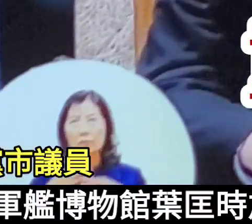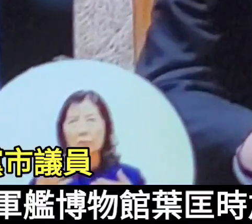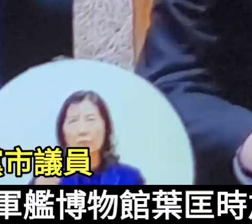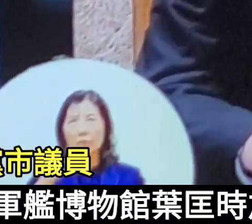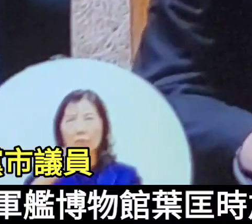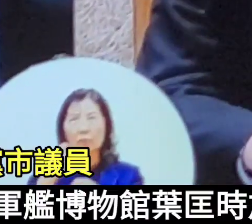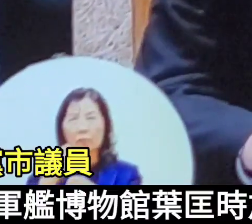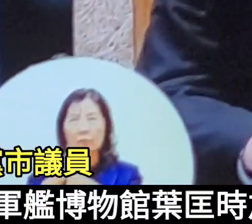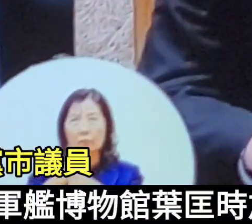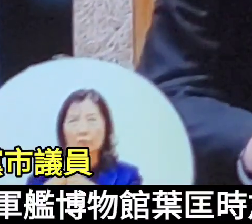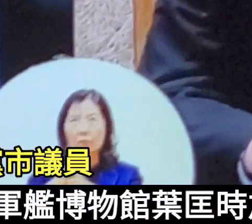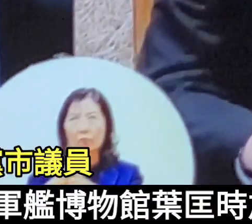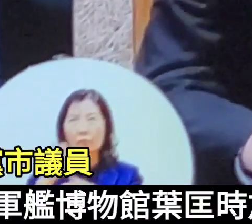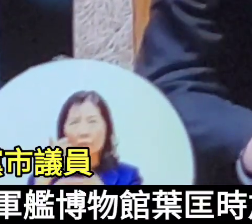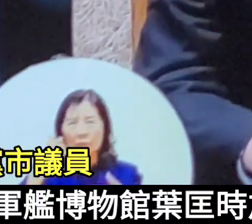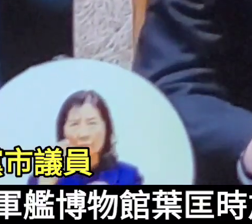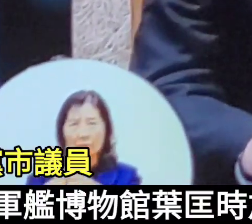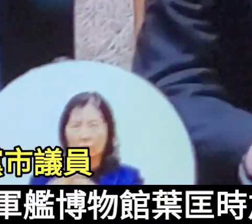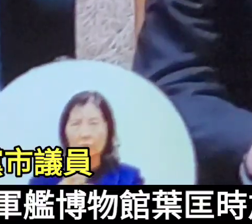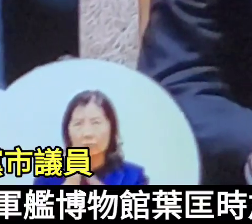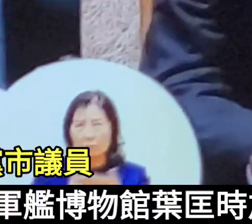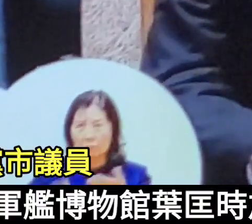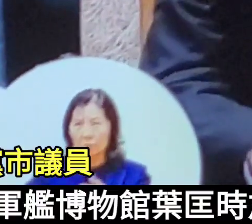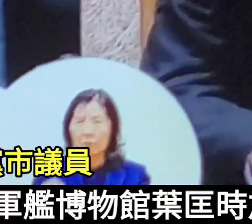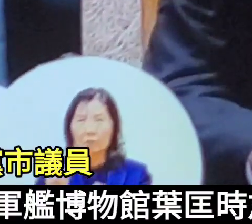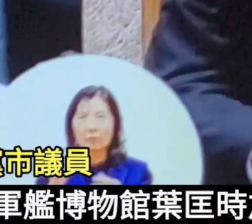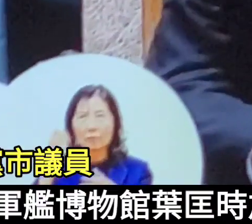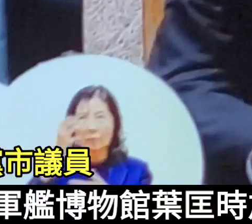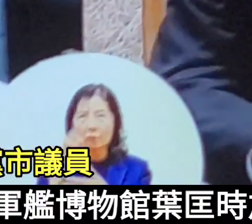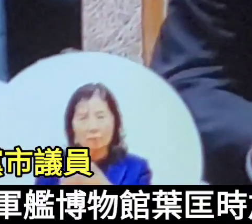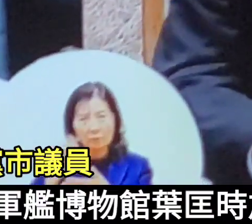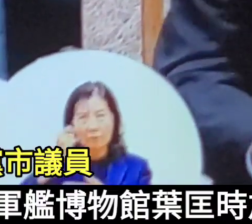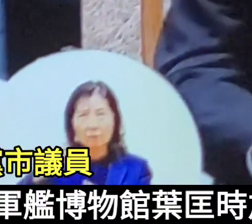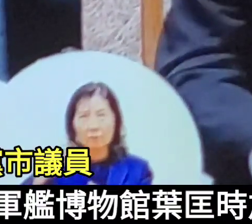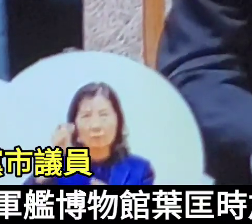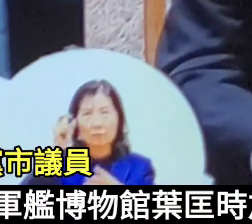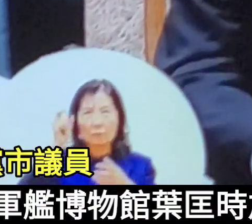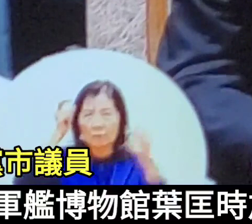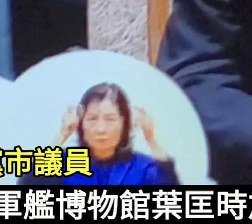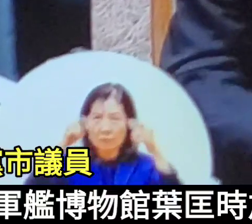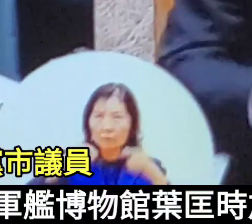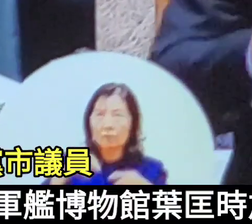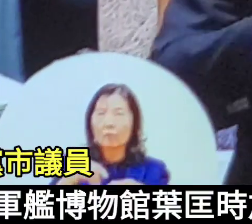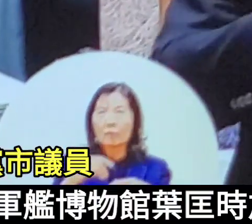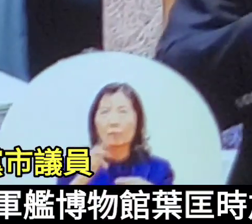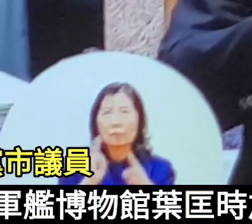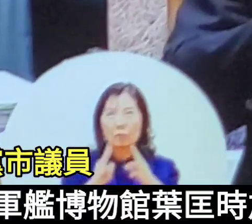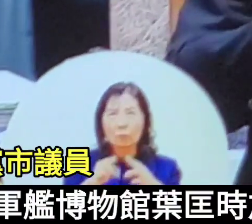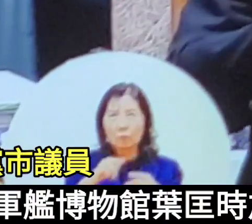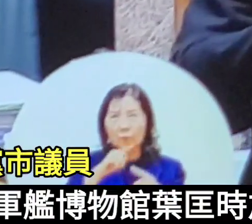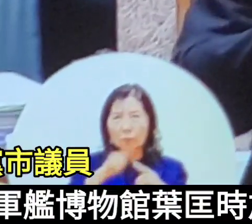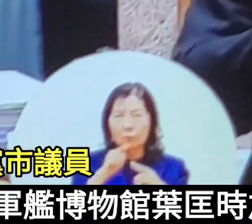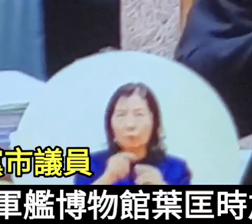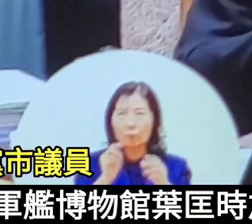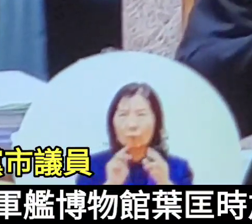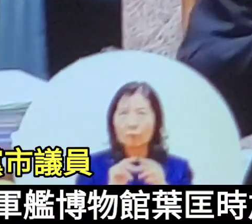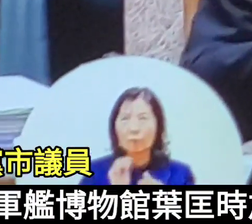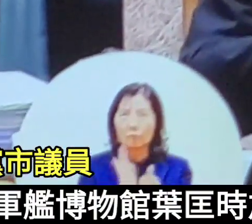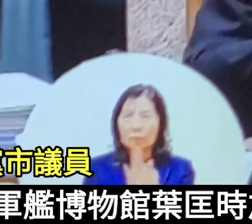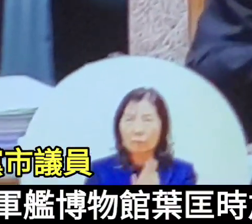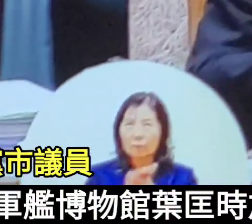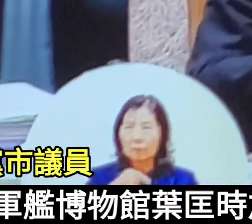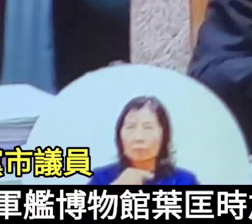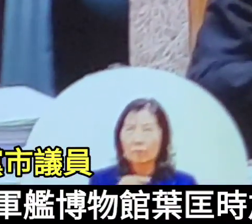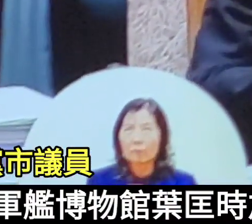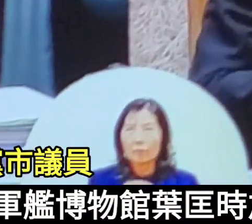哈，都还在高雄这附近。那我想这是一个非常好的一个人力资源和机会，我们会好好的